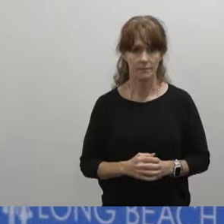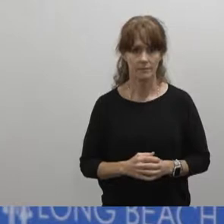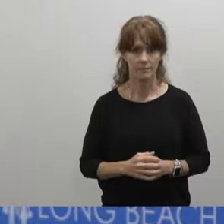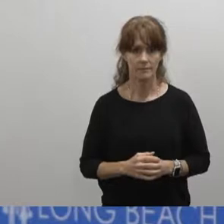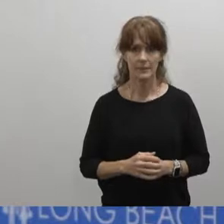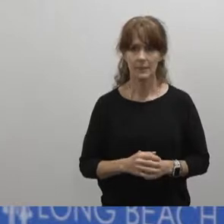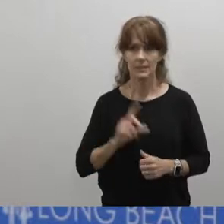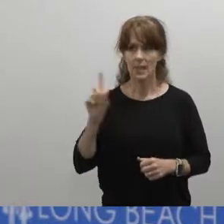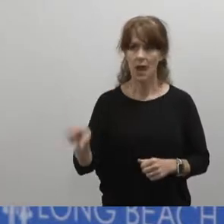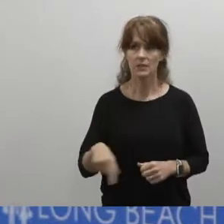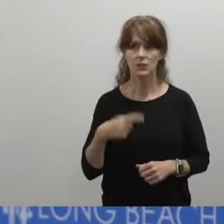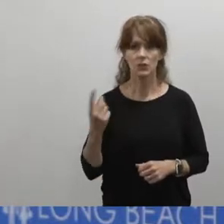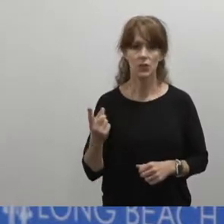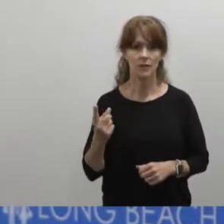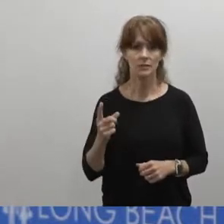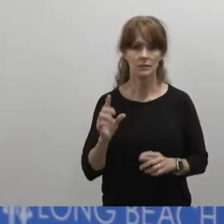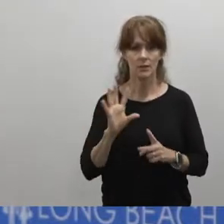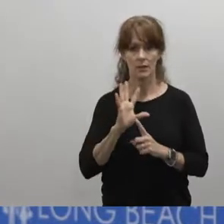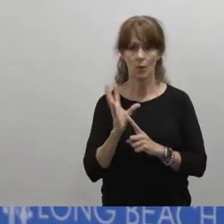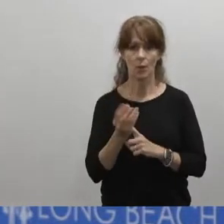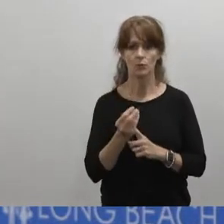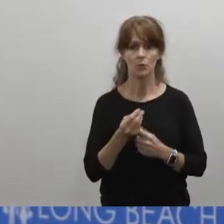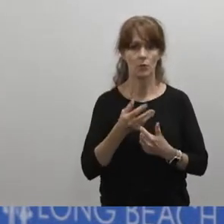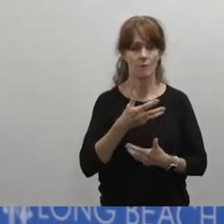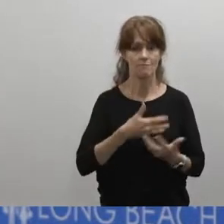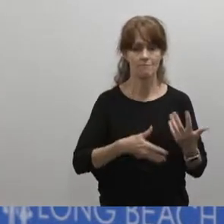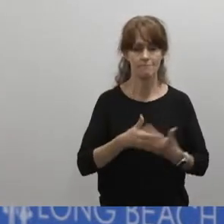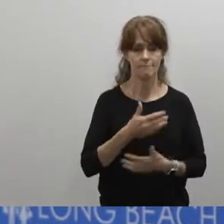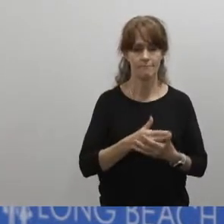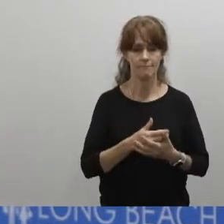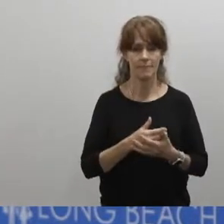cứ ông mà mình chế bà bê ní để ta